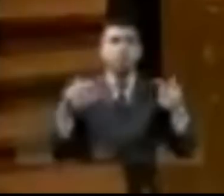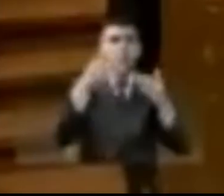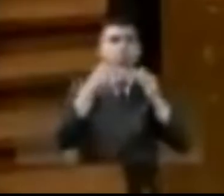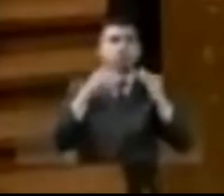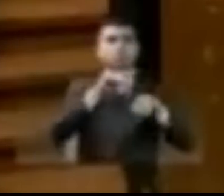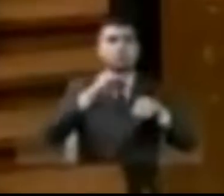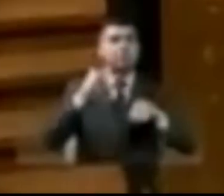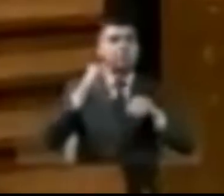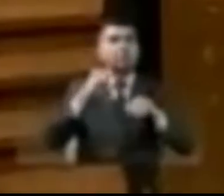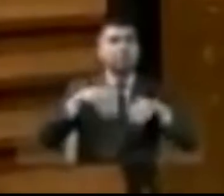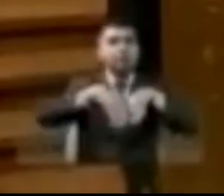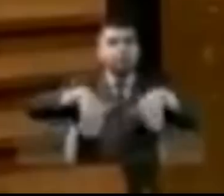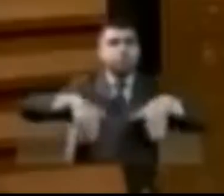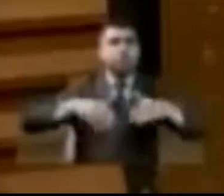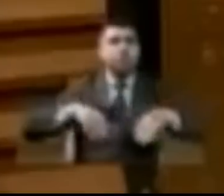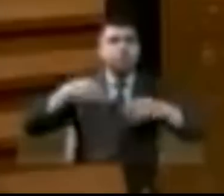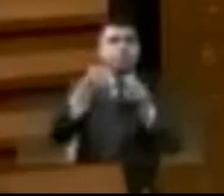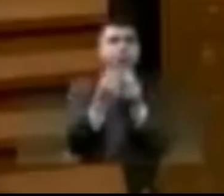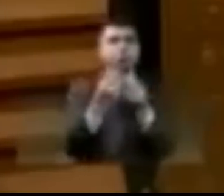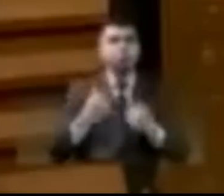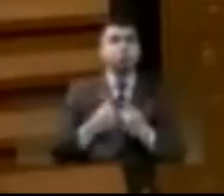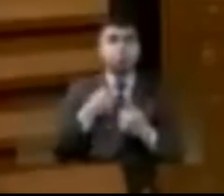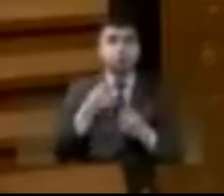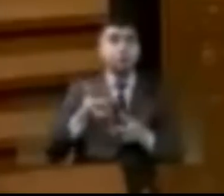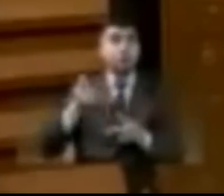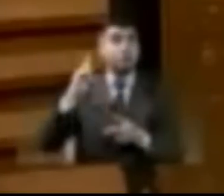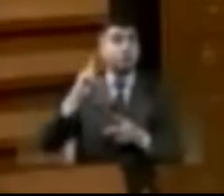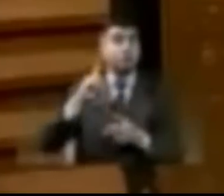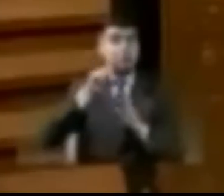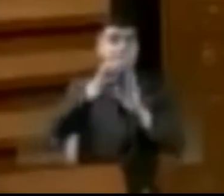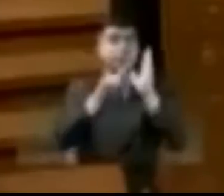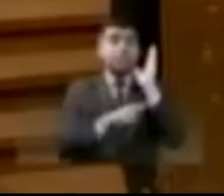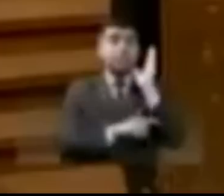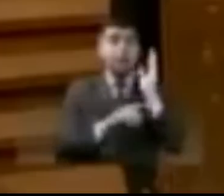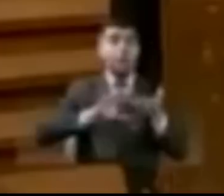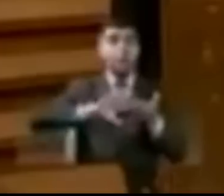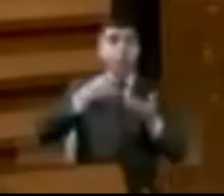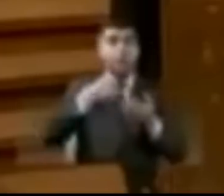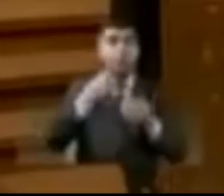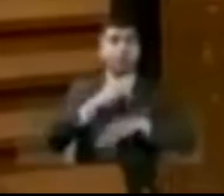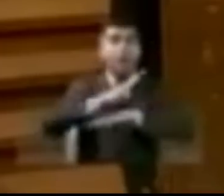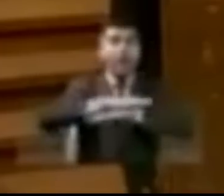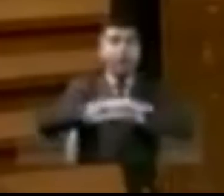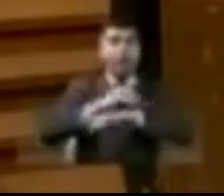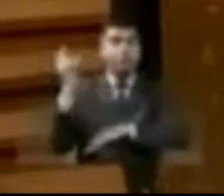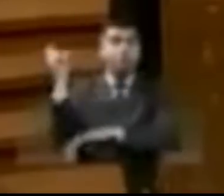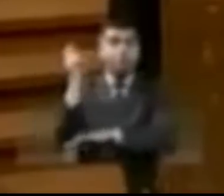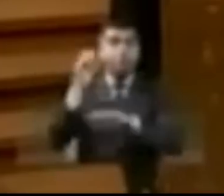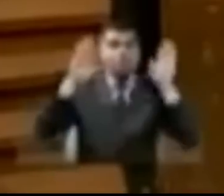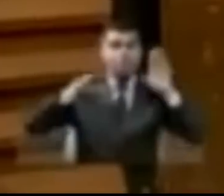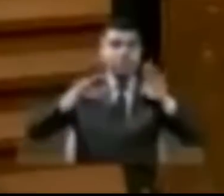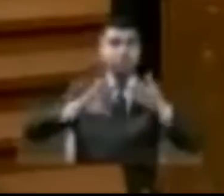صف واحد، الأسبوع الماضي صدر بلاغ كيقول الأسس الاجتماعية والأخلاقية للمجتمع